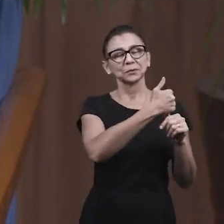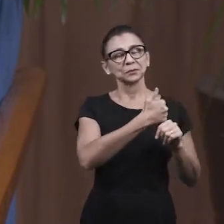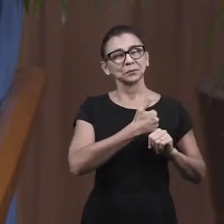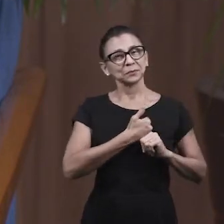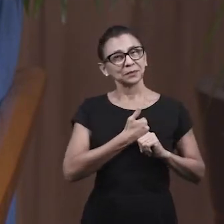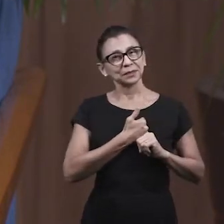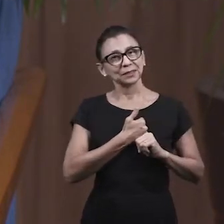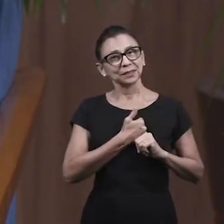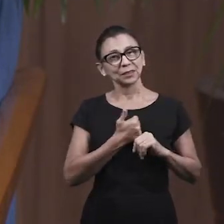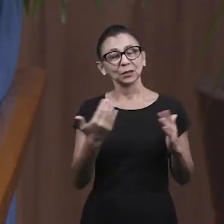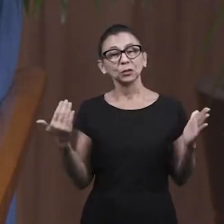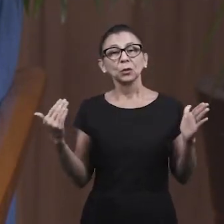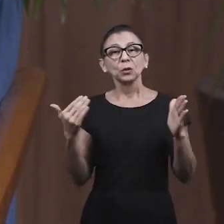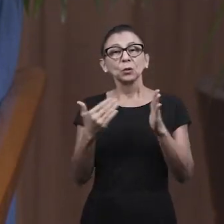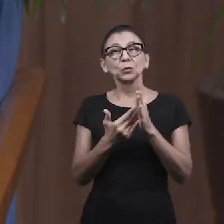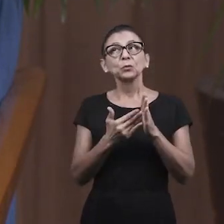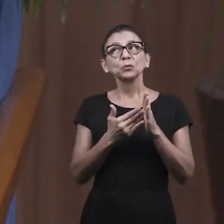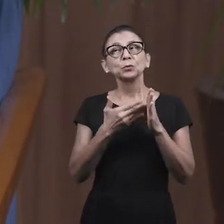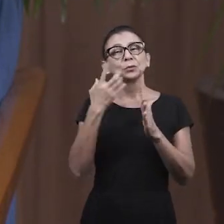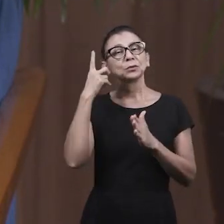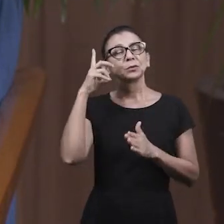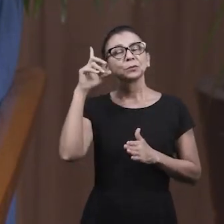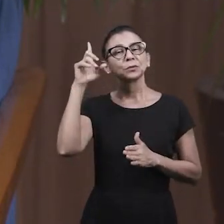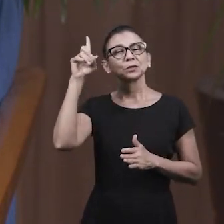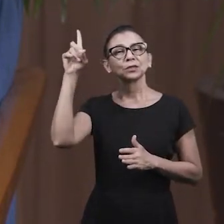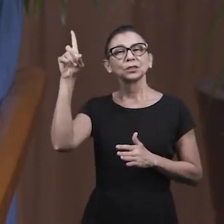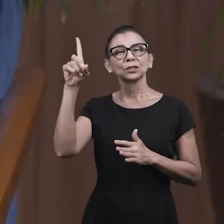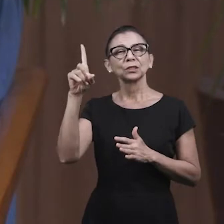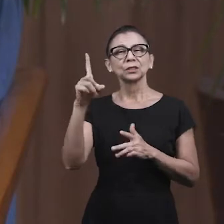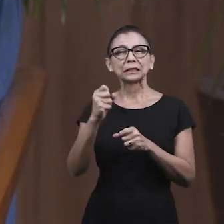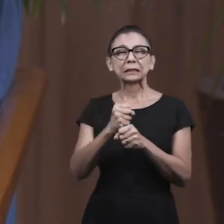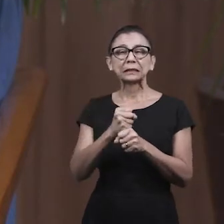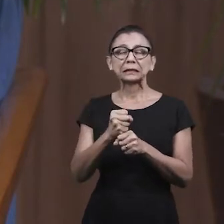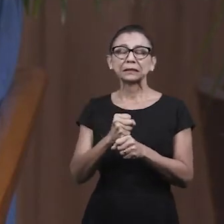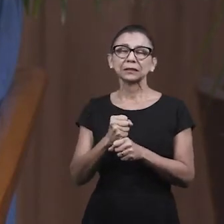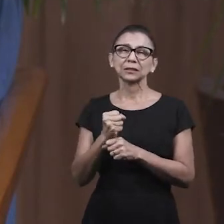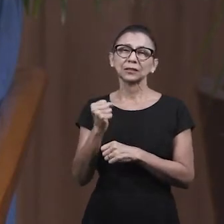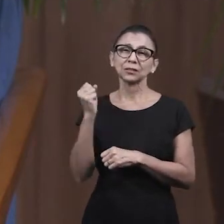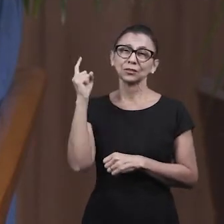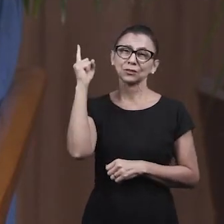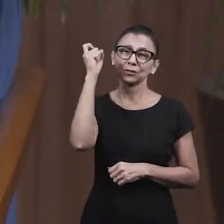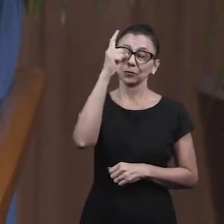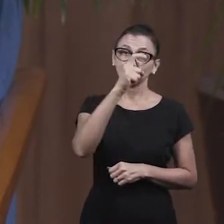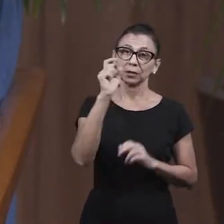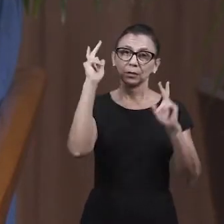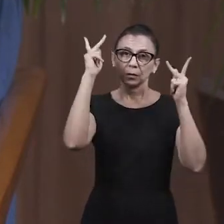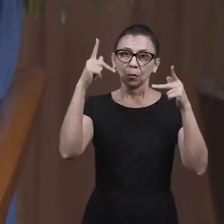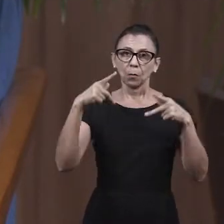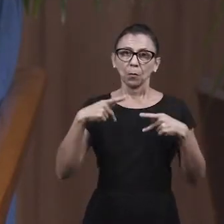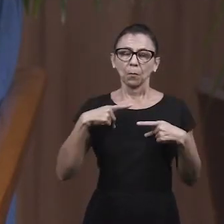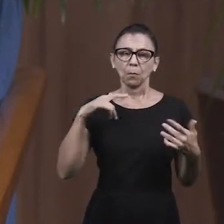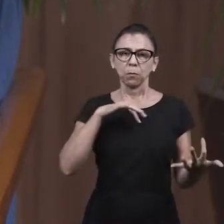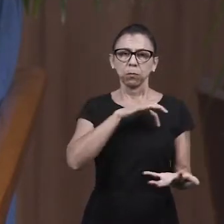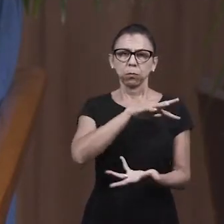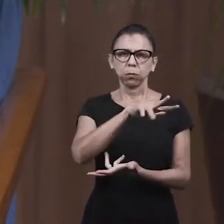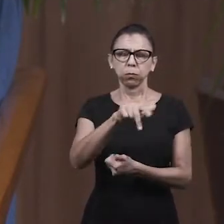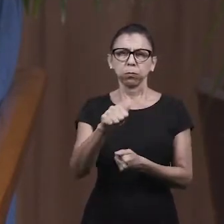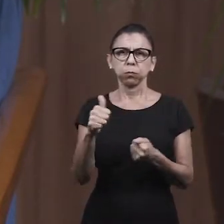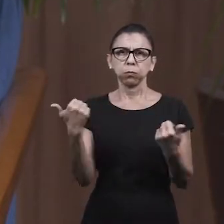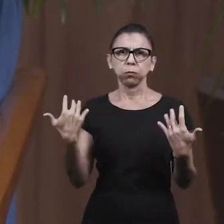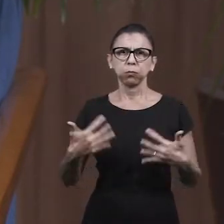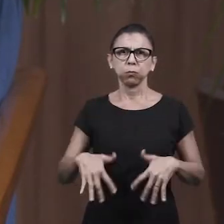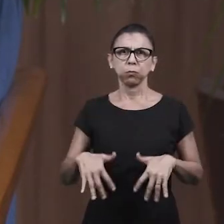qui a donné sa vie à la croix du Calvaire pour vous. Aujourd'hui, la dernière journée de cette année difficile avec tellement de problèmes vécus par toute